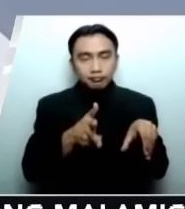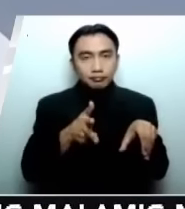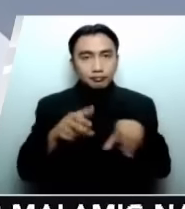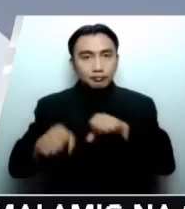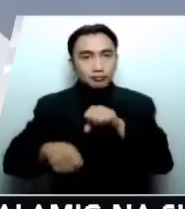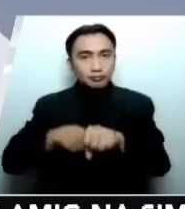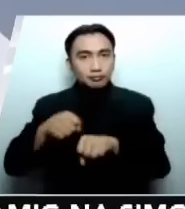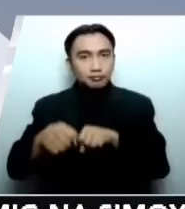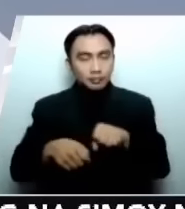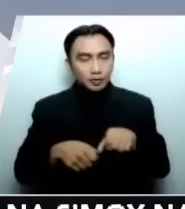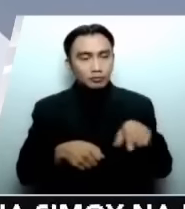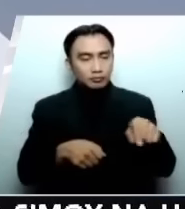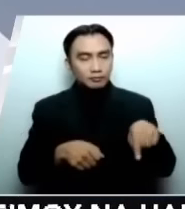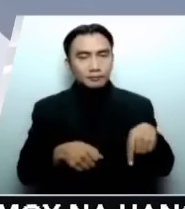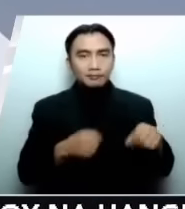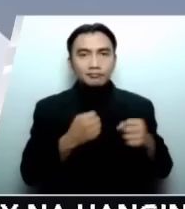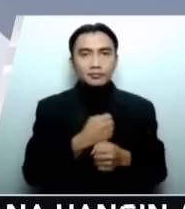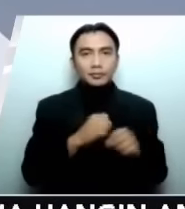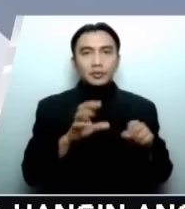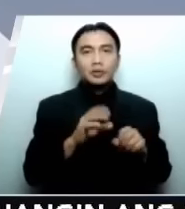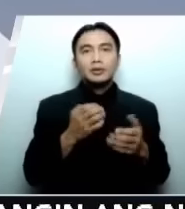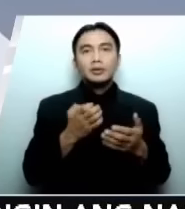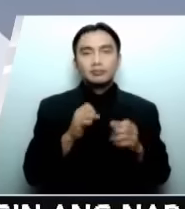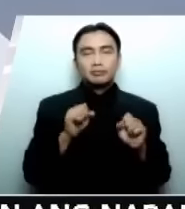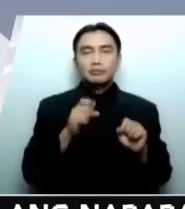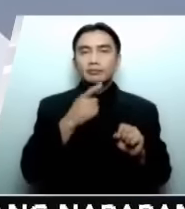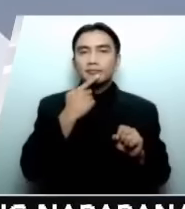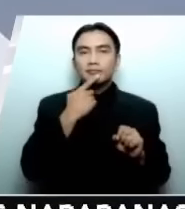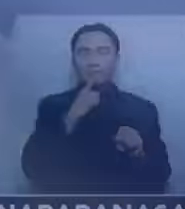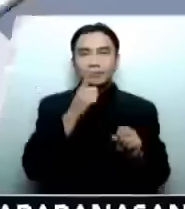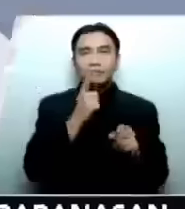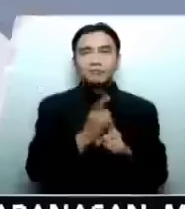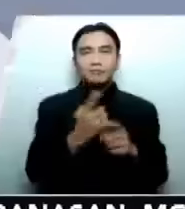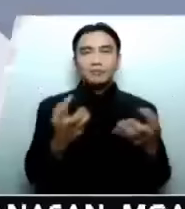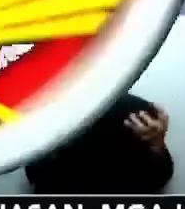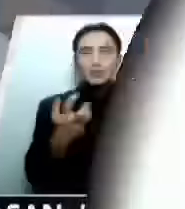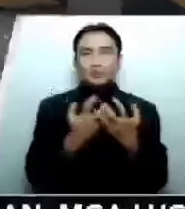gawing eco-friendly ang mga kalsada. May report si Katrina Son.